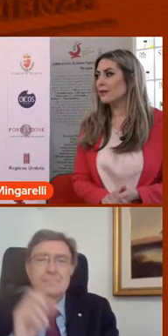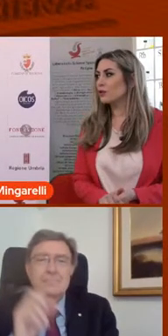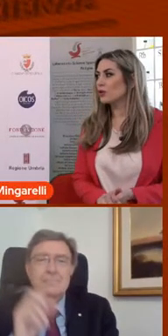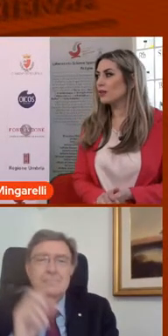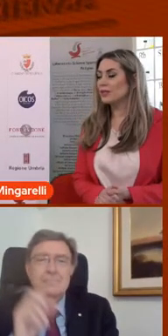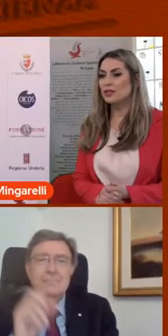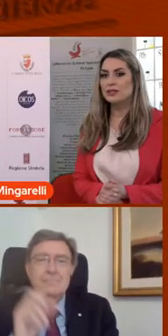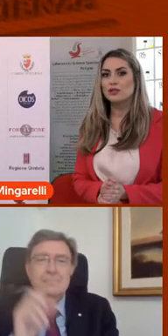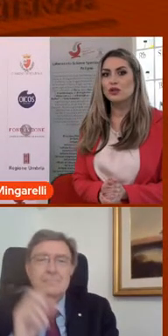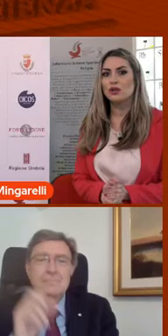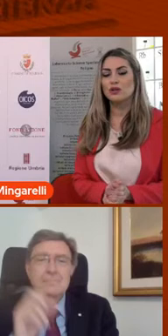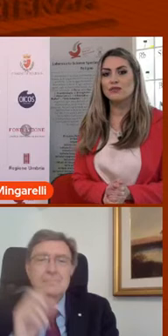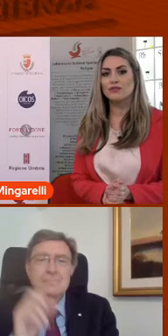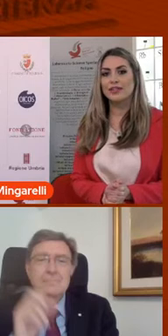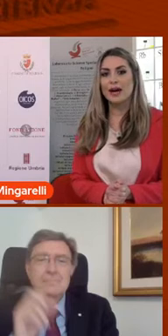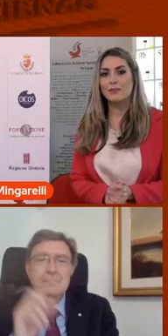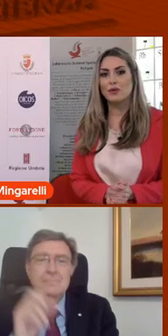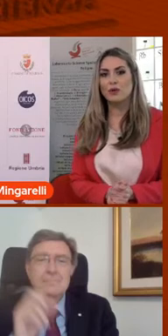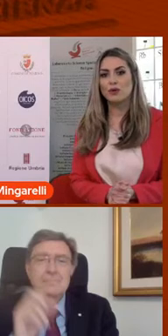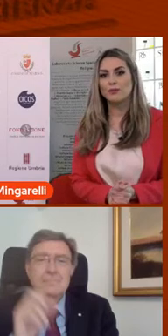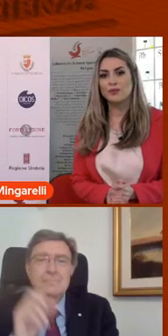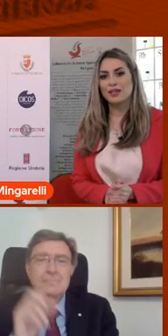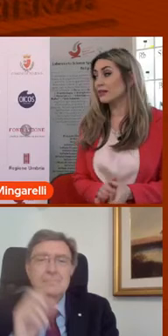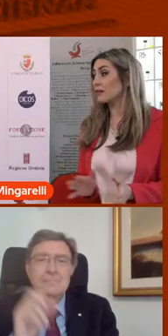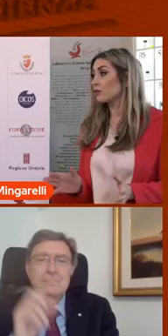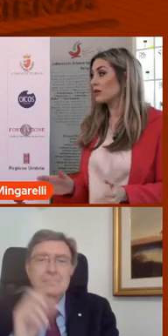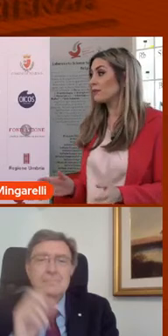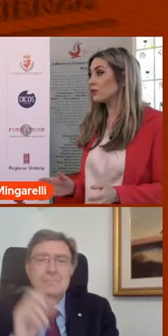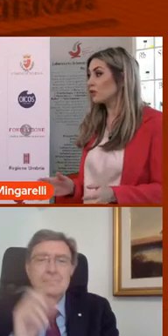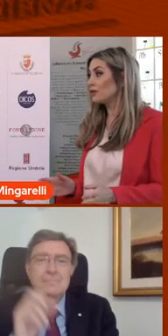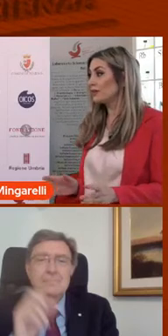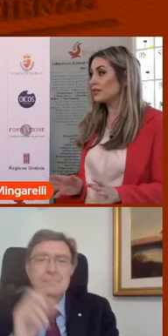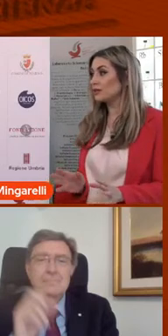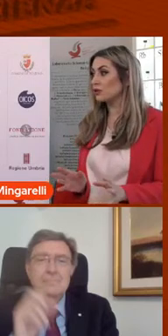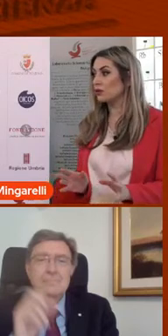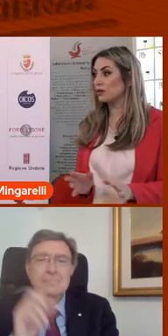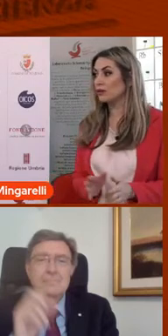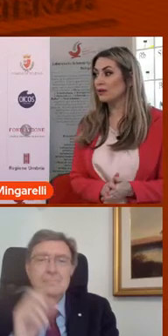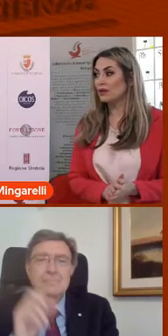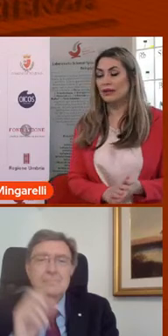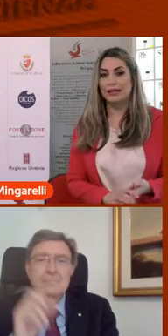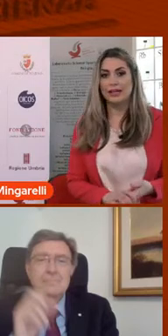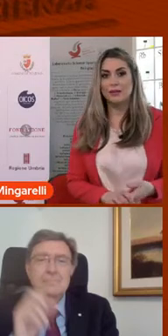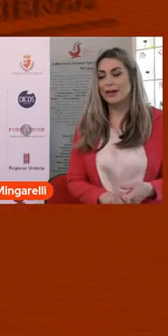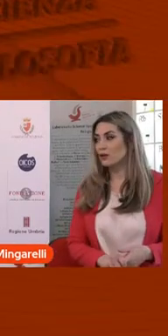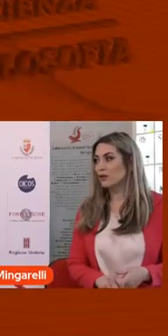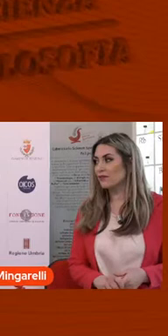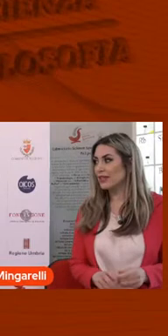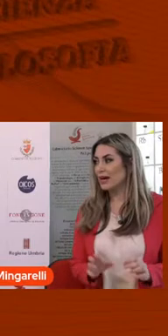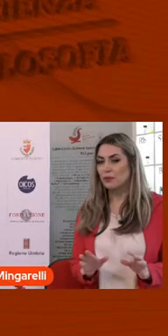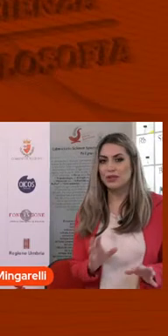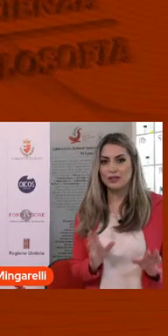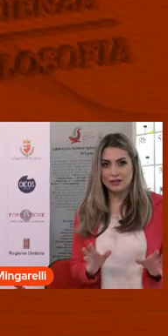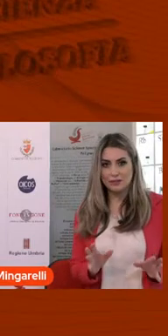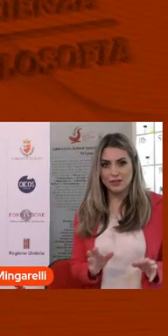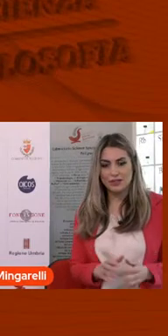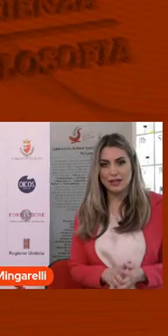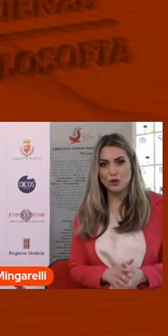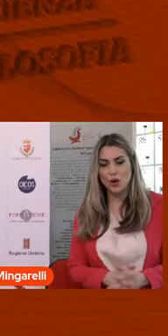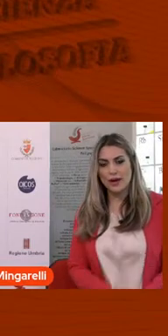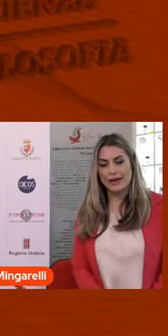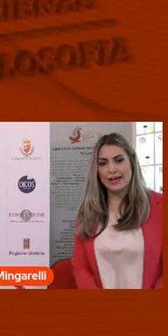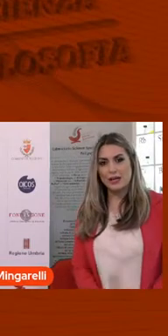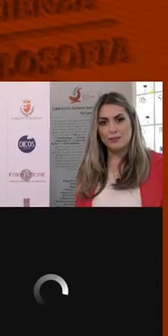Sto con il ministro, vediamo. È saltato il collegamento con il ministro. Marco, vediamo di